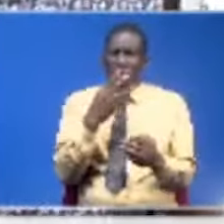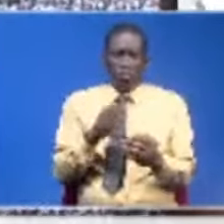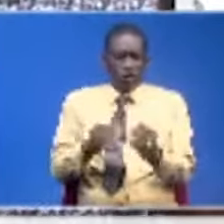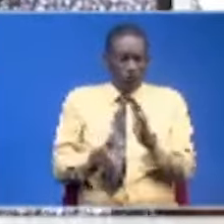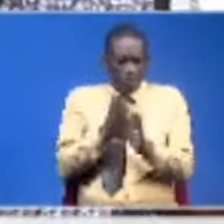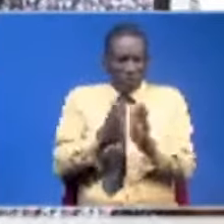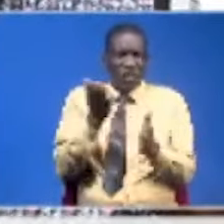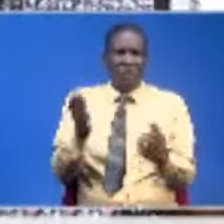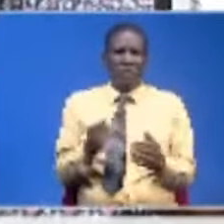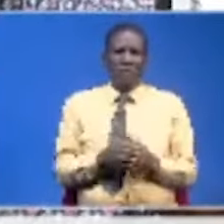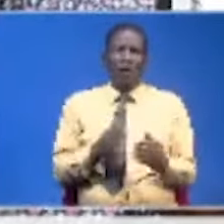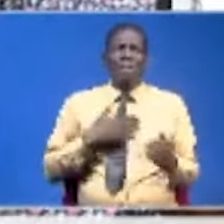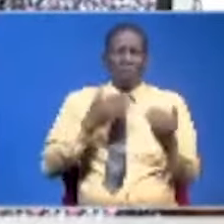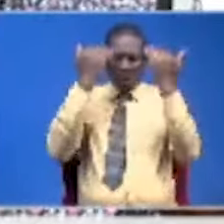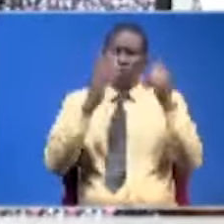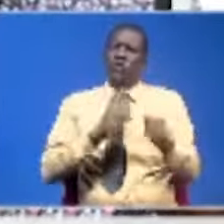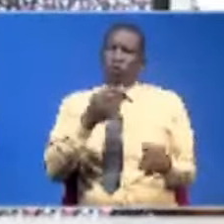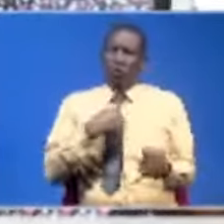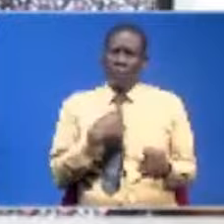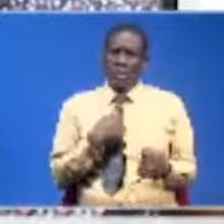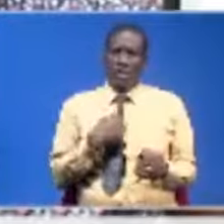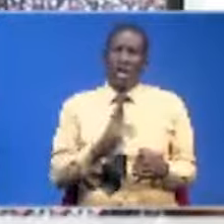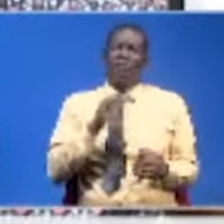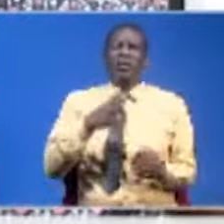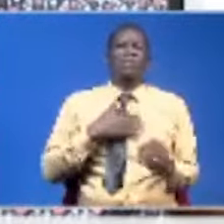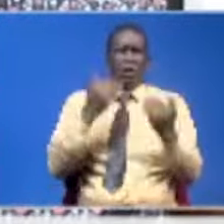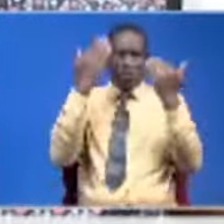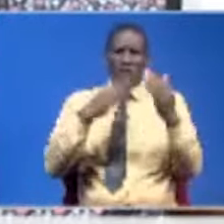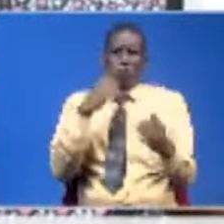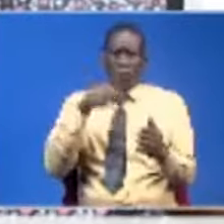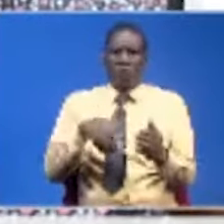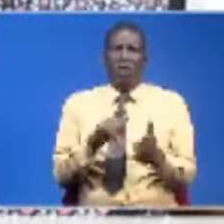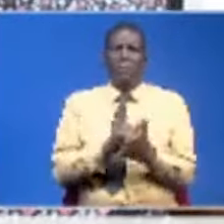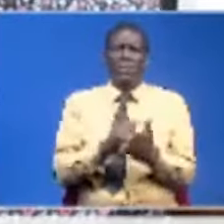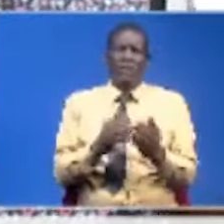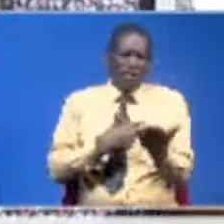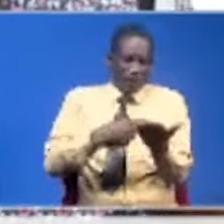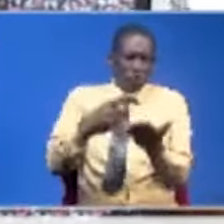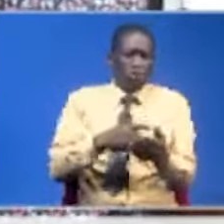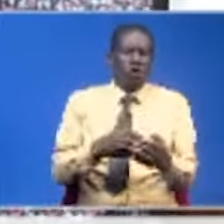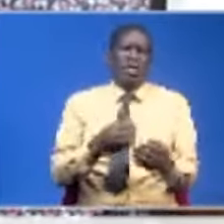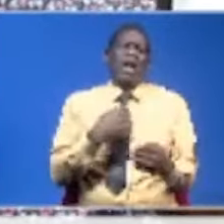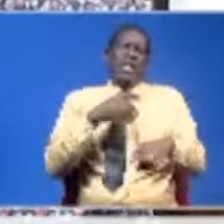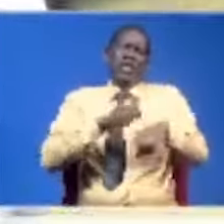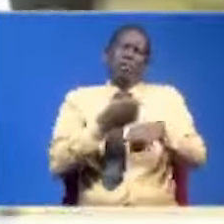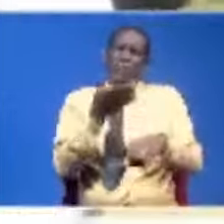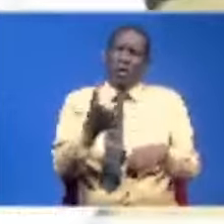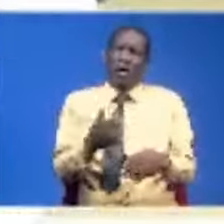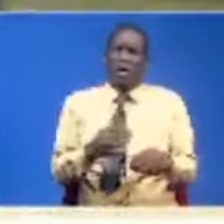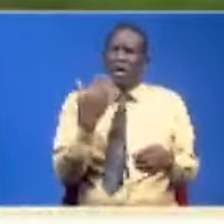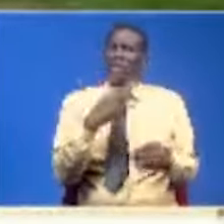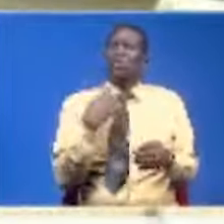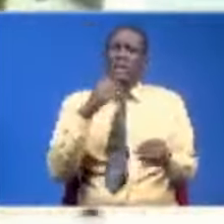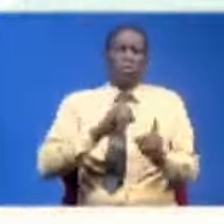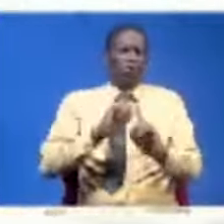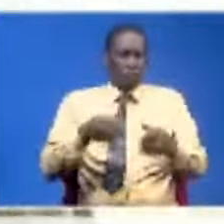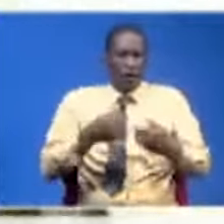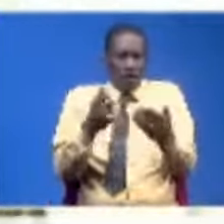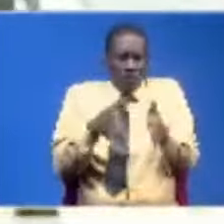my lawyers, they have told me the motion was not time bound. Gachagua sasa anadai kwamba hakupewa nafasi mwafaka